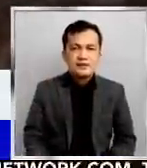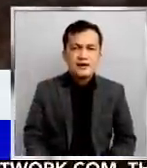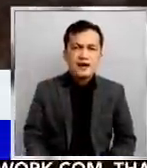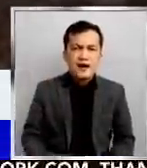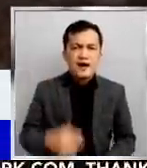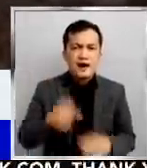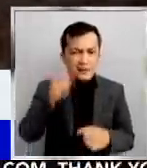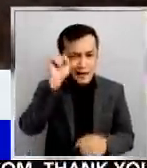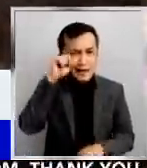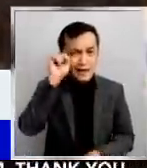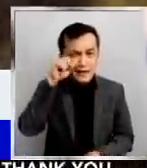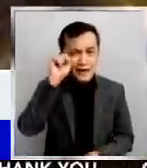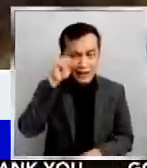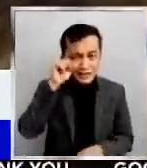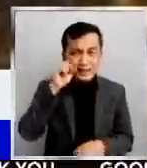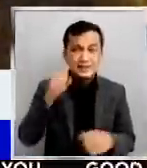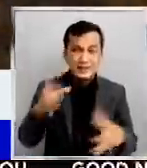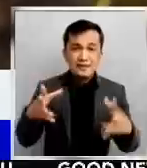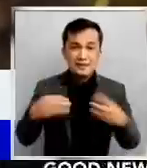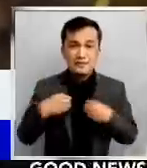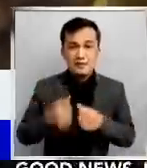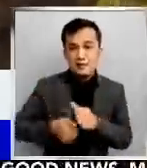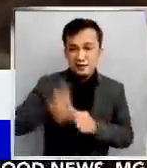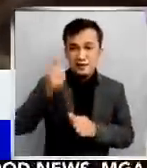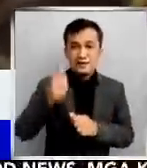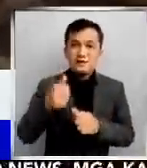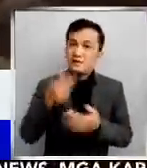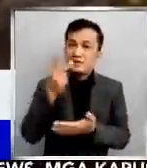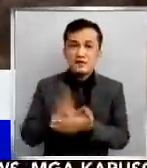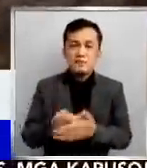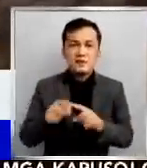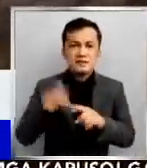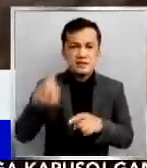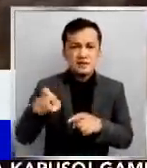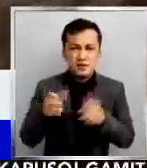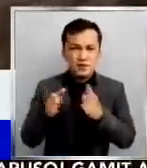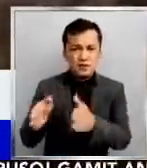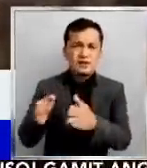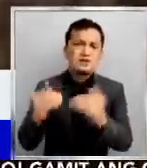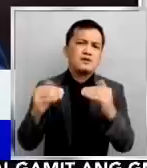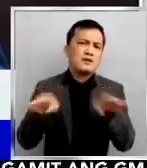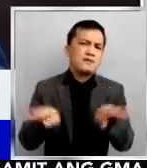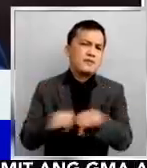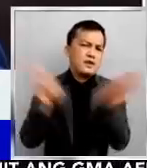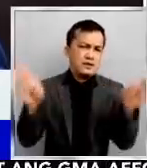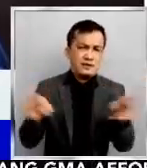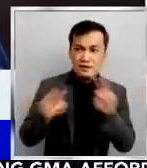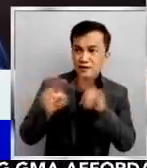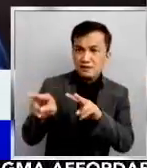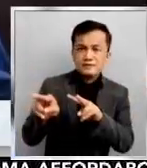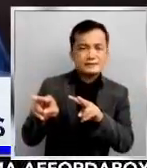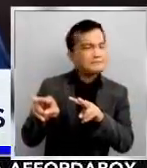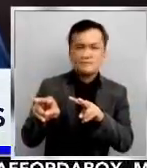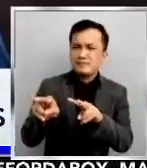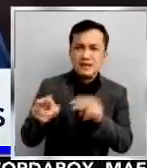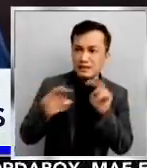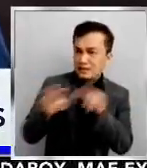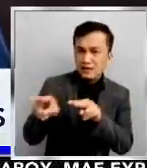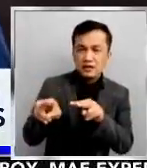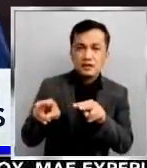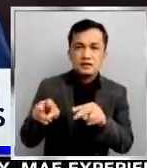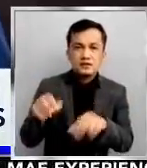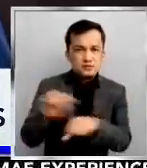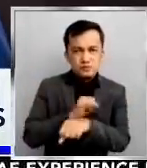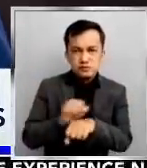Tatanggapin namin ang pagkapanalo o pagkatalo basta sa paraang fair play. Nakita ko ang pagsisikap niya. Para